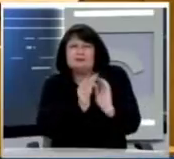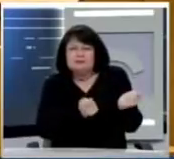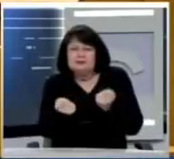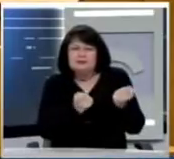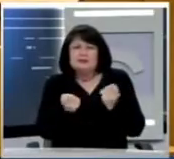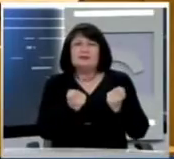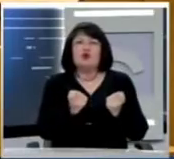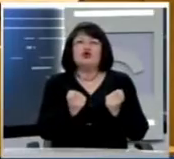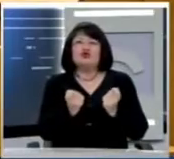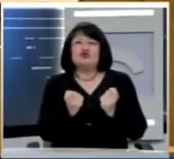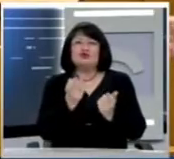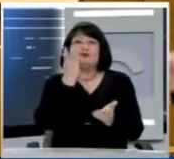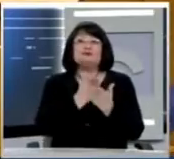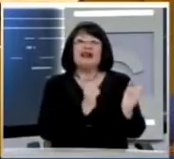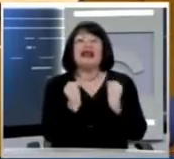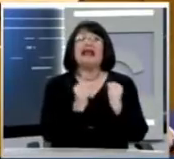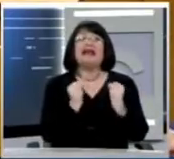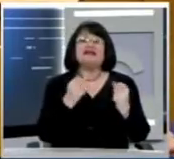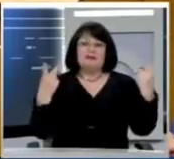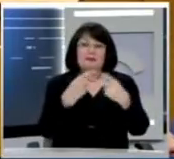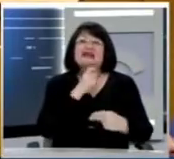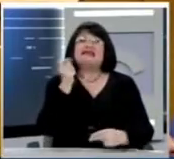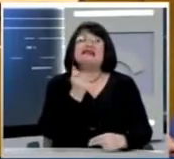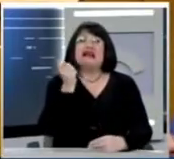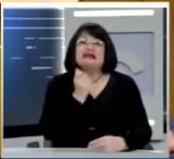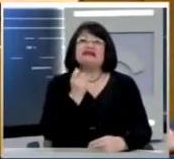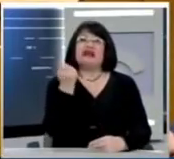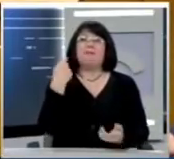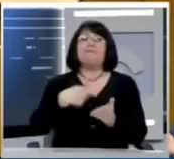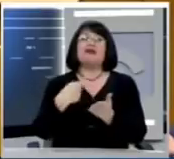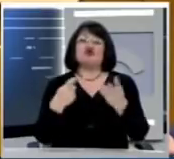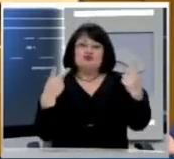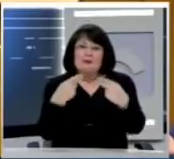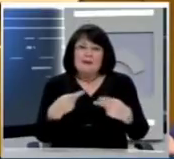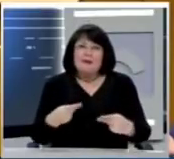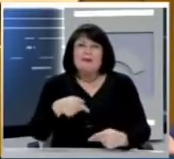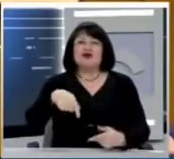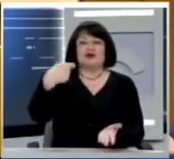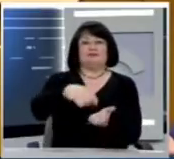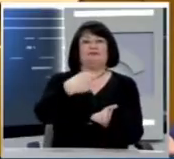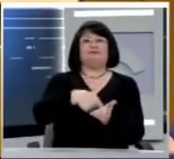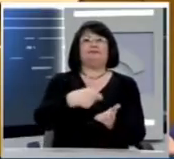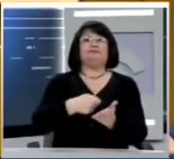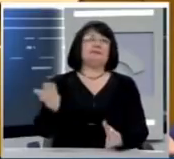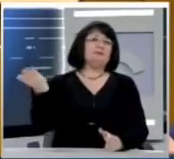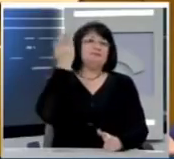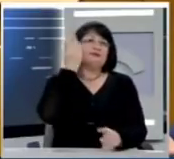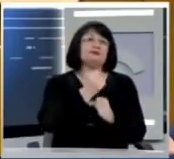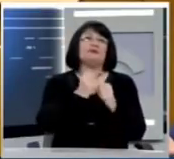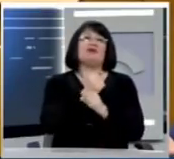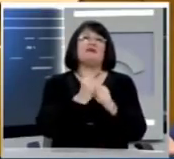της κρίσης, όταν του κόβατε μισθούς και συντάξεις, να το αναγκάζεται να πληρώνει πιο ακριβά τα φάρμακά